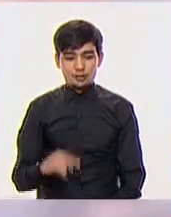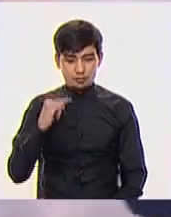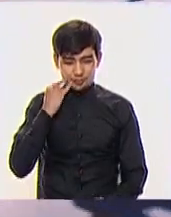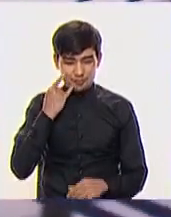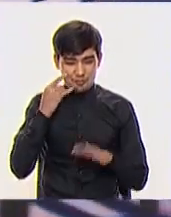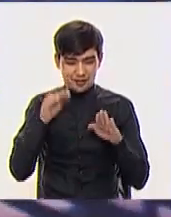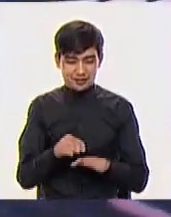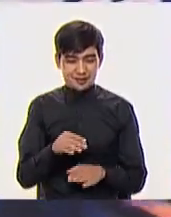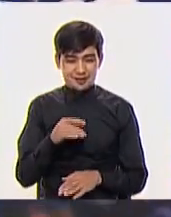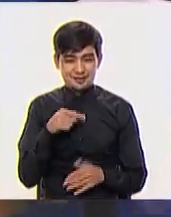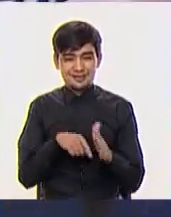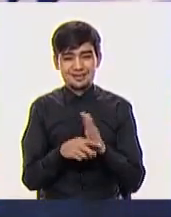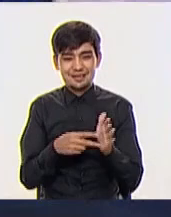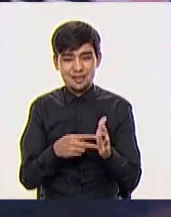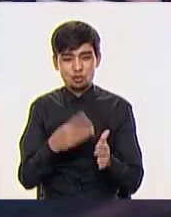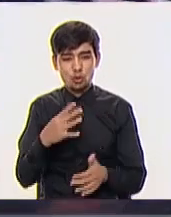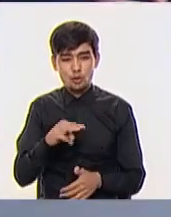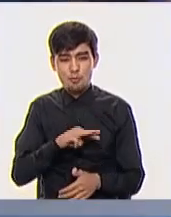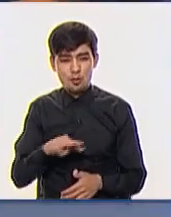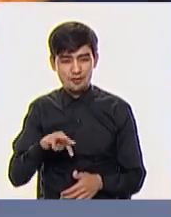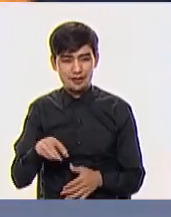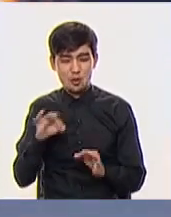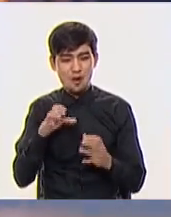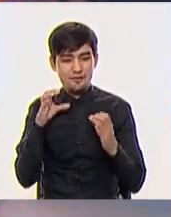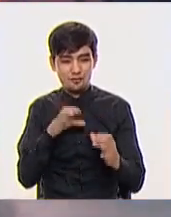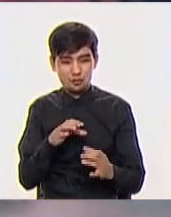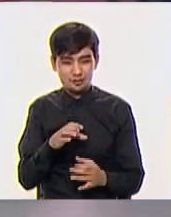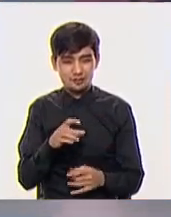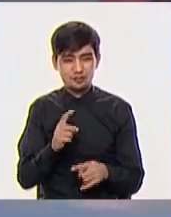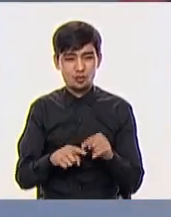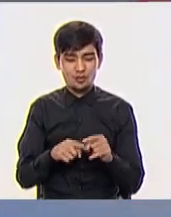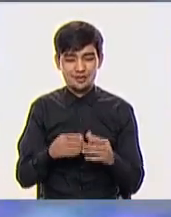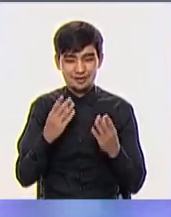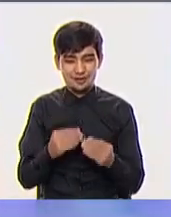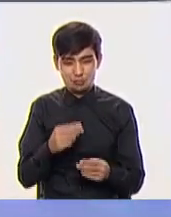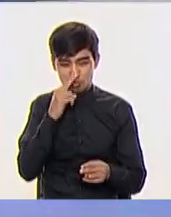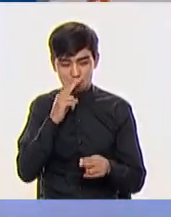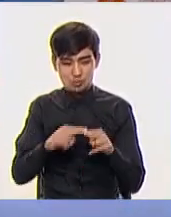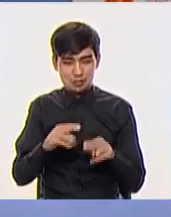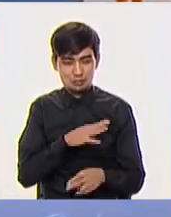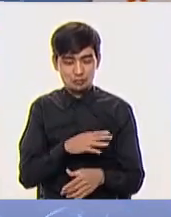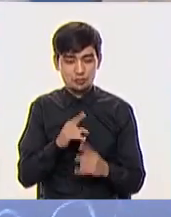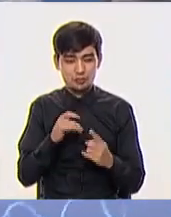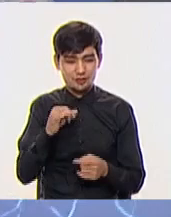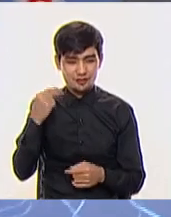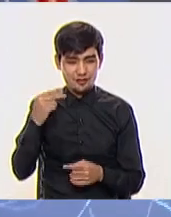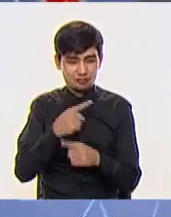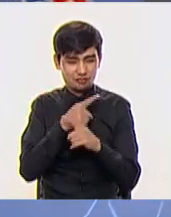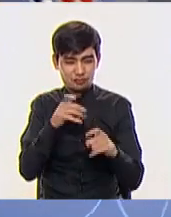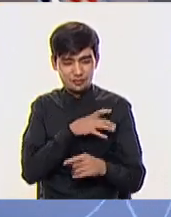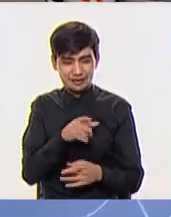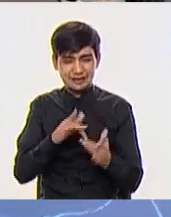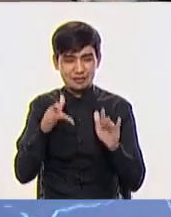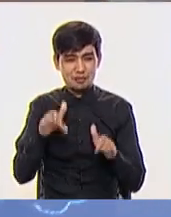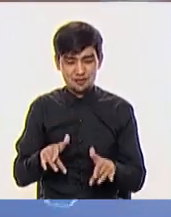Петропавлда құны 40 миллион теңге тұратын автобустар айдың күннің аманында жоғалып кетті. Дабыл қаққан тұрғындар